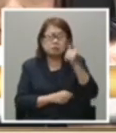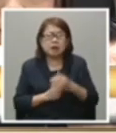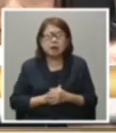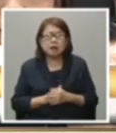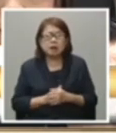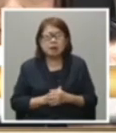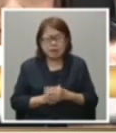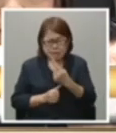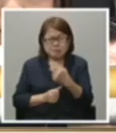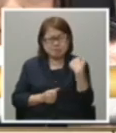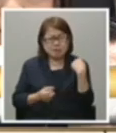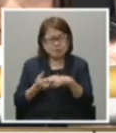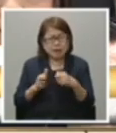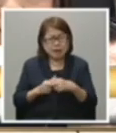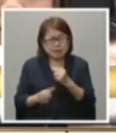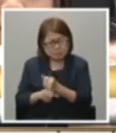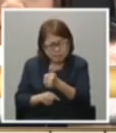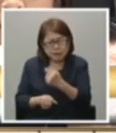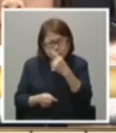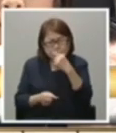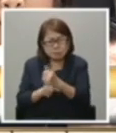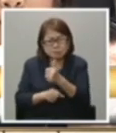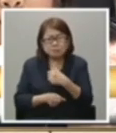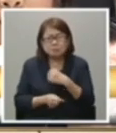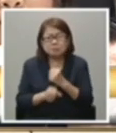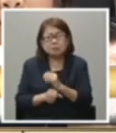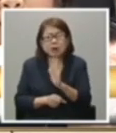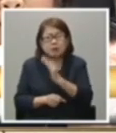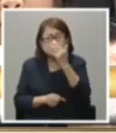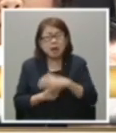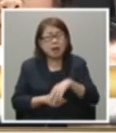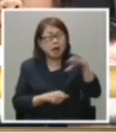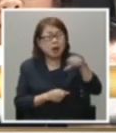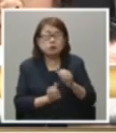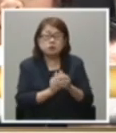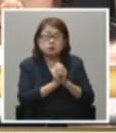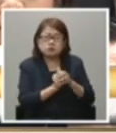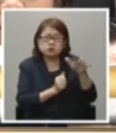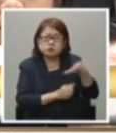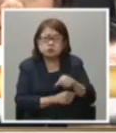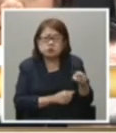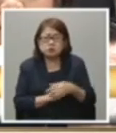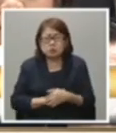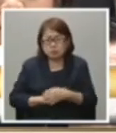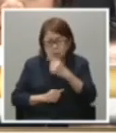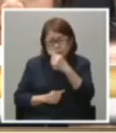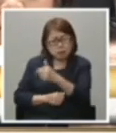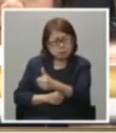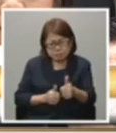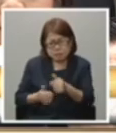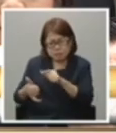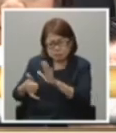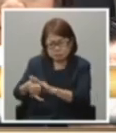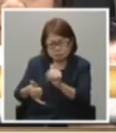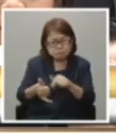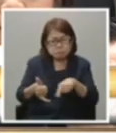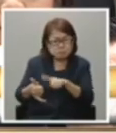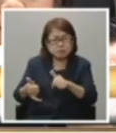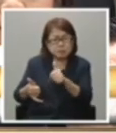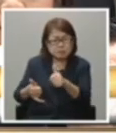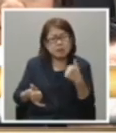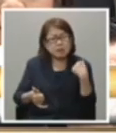ทยเนี่ยเก่งๆมีเยอะแยะนะคะแต่ท่านถ้าท่านผลักดันอีกสักนิดนึงเห็นความสำคัญอีกสักนิดนึงสนับสนุนเขาหน่อ